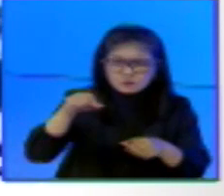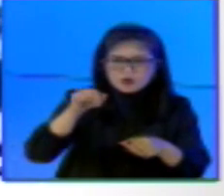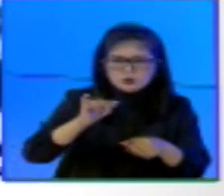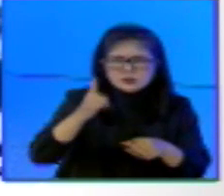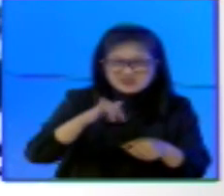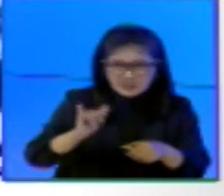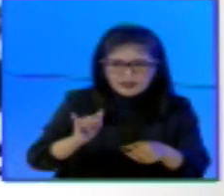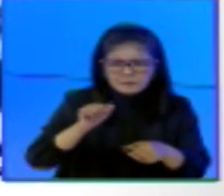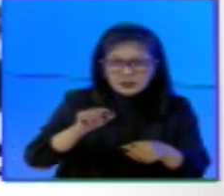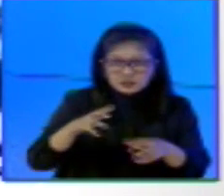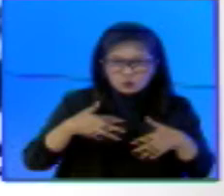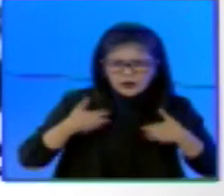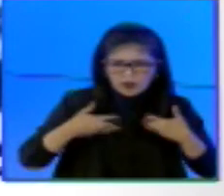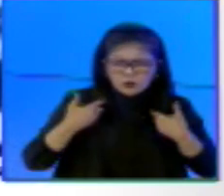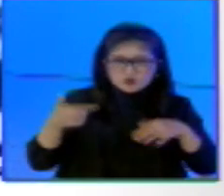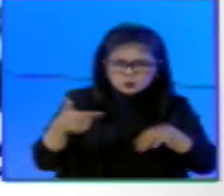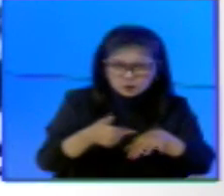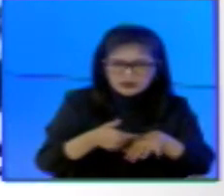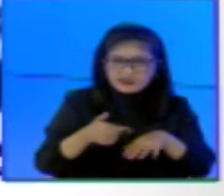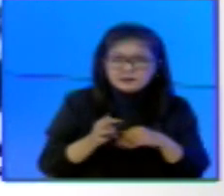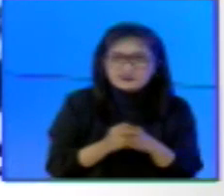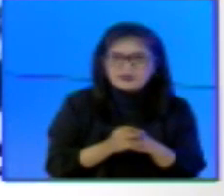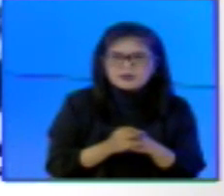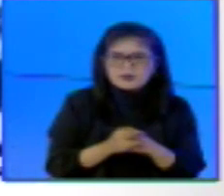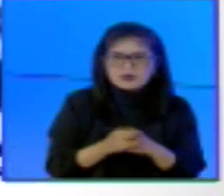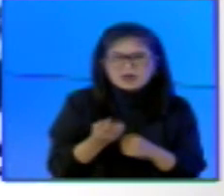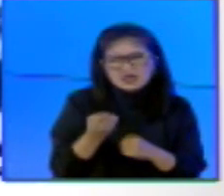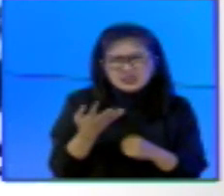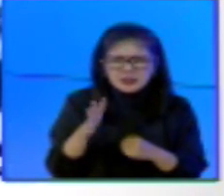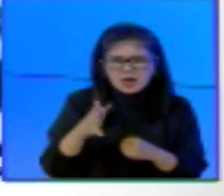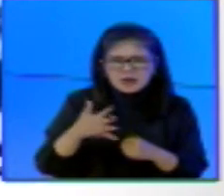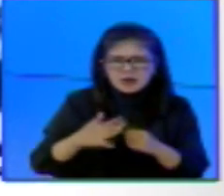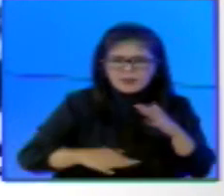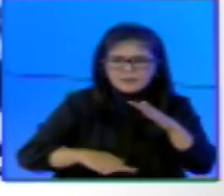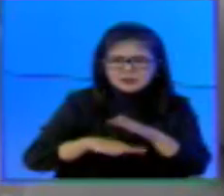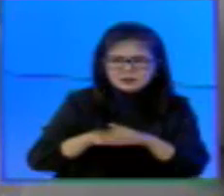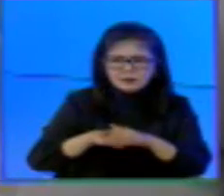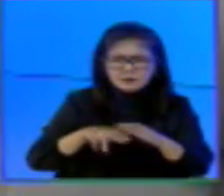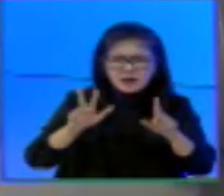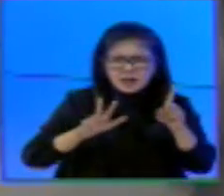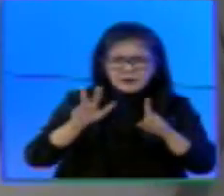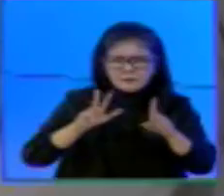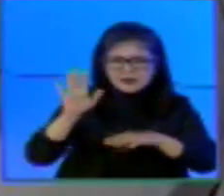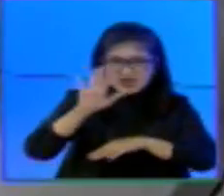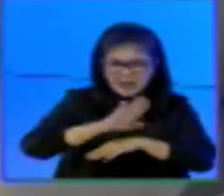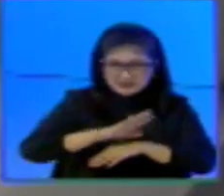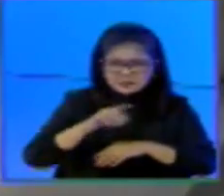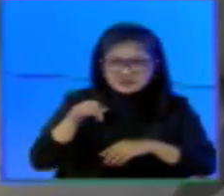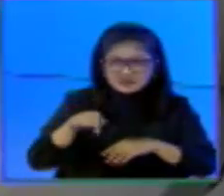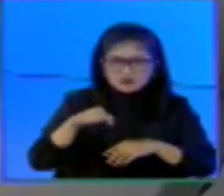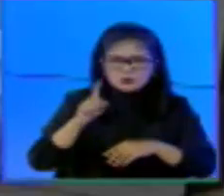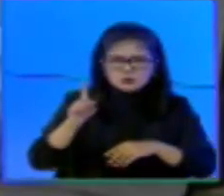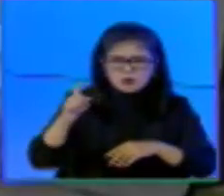dalam tubuh ferret. Masa inkubasi formula ini efektif maksimal 18 hari. Virus corona disebut